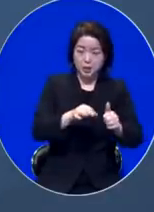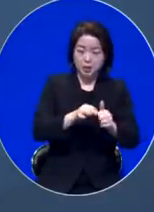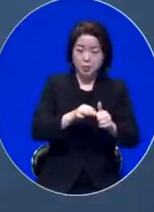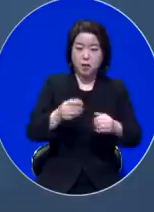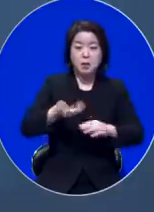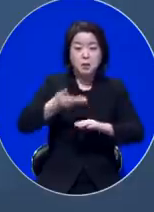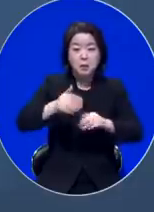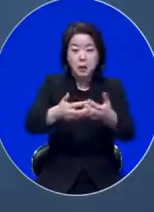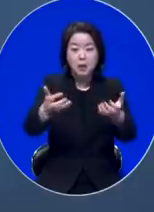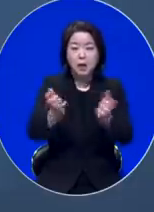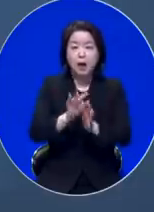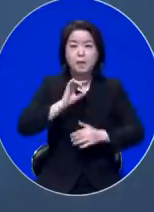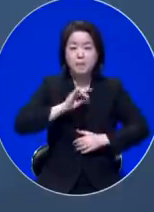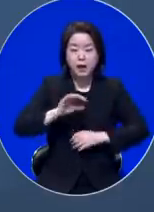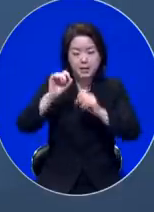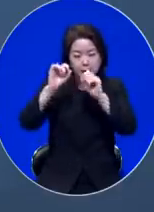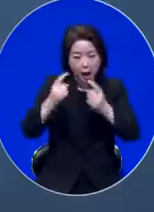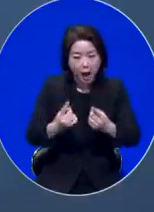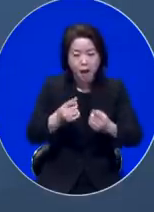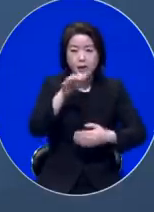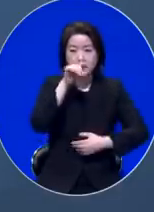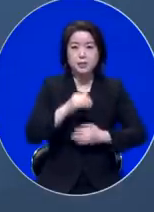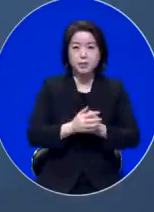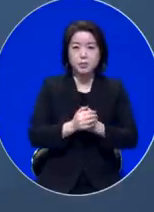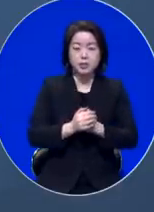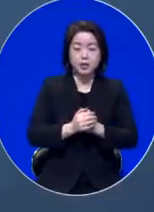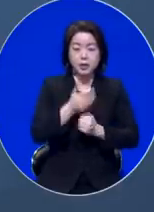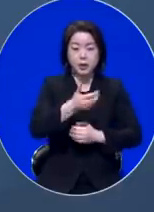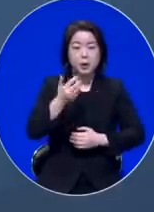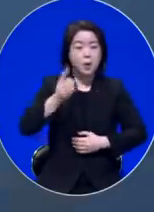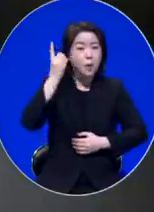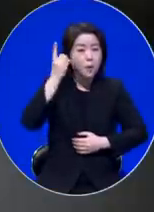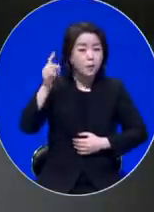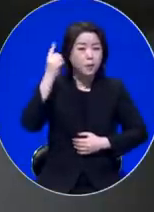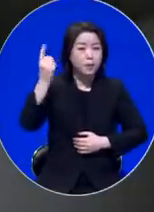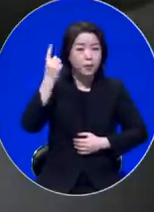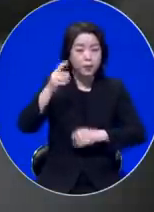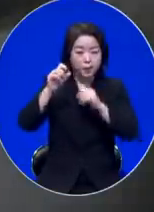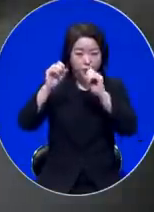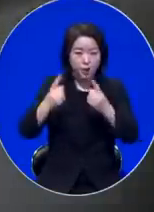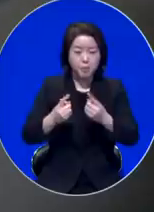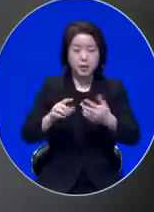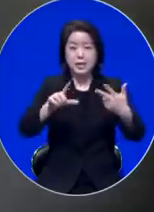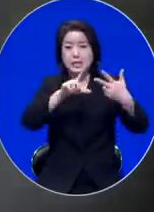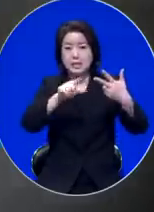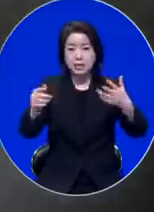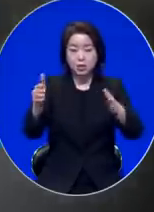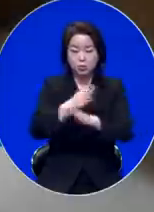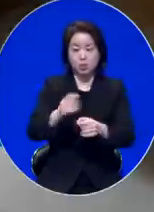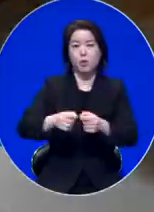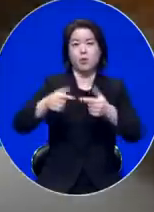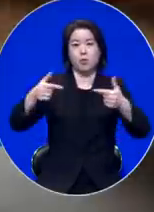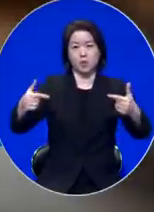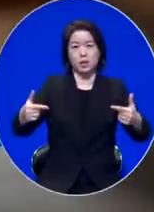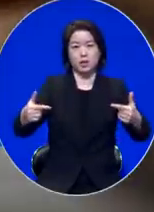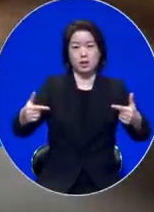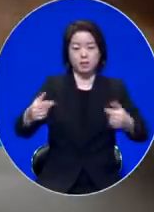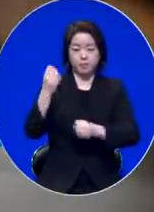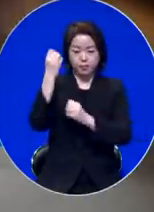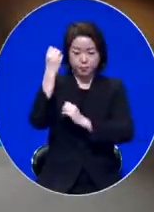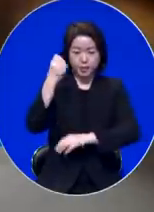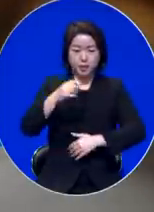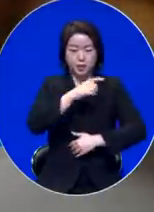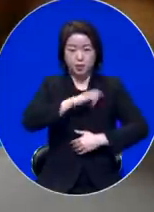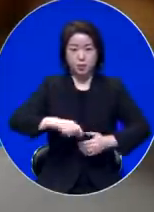에 대해서만 감면 제도가 있었습니다 이동통신 감면 제도도 이제 금년 7월부터는 확대해서 기초수급자